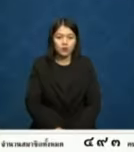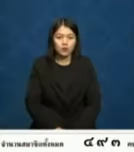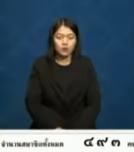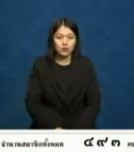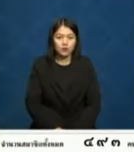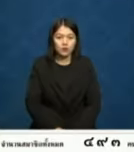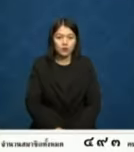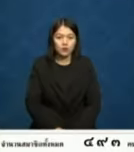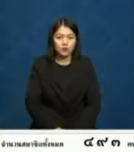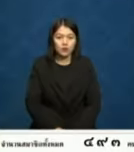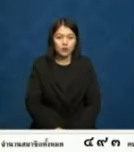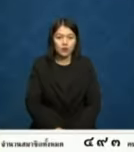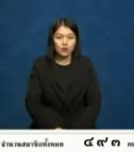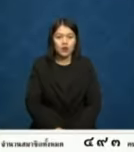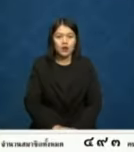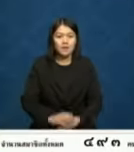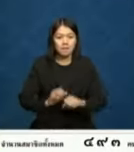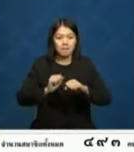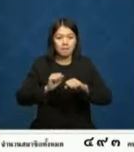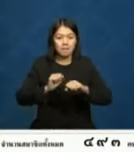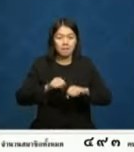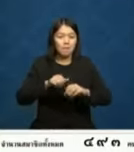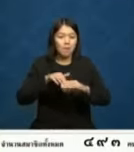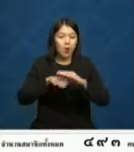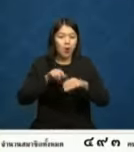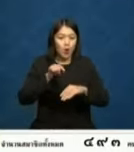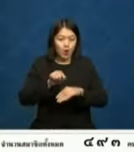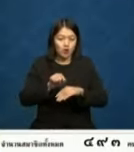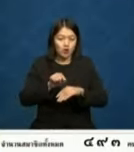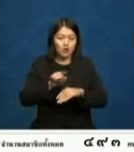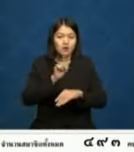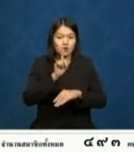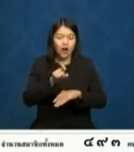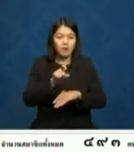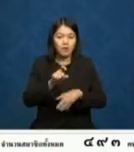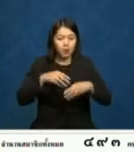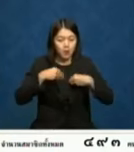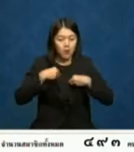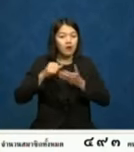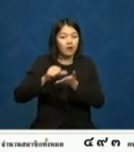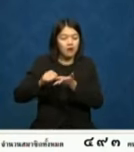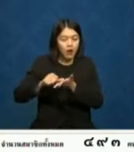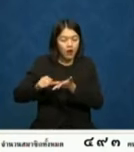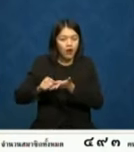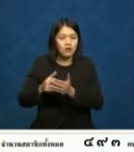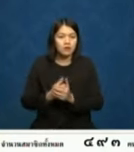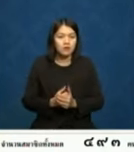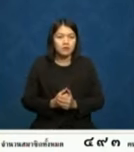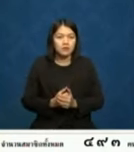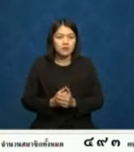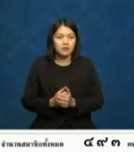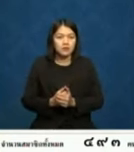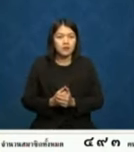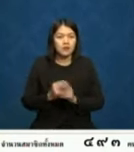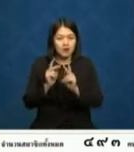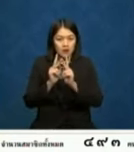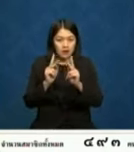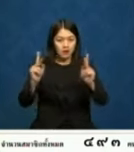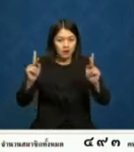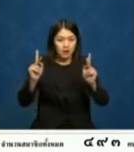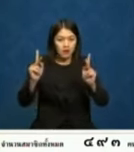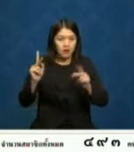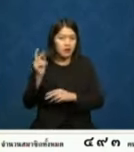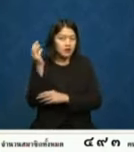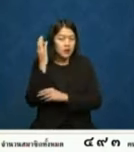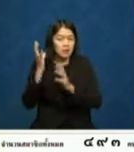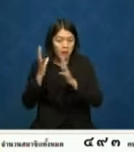ลงมาติในมาตรานี้เป็นคำถามสุดท้ายนะครับว่าจะเห็นด้วยกับการแก้ไขของกรรมาธิการเสียง